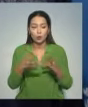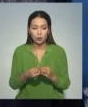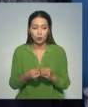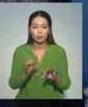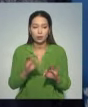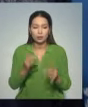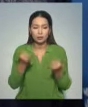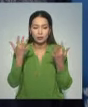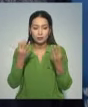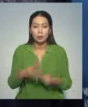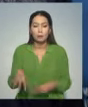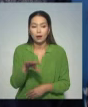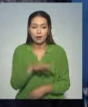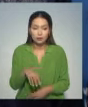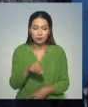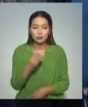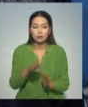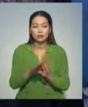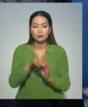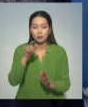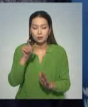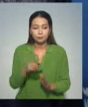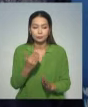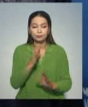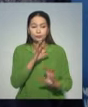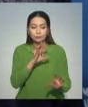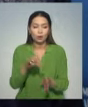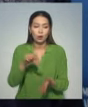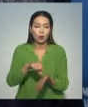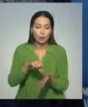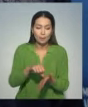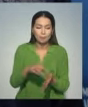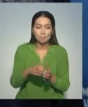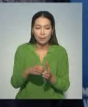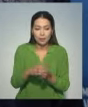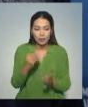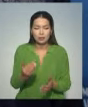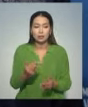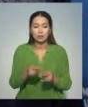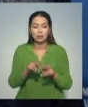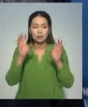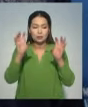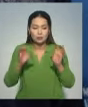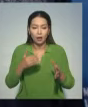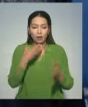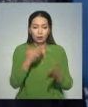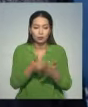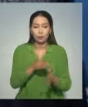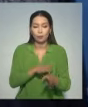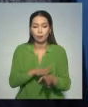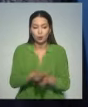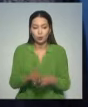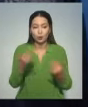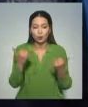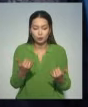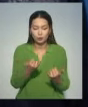Біздің кандидаттарымыздың барлығы сайлау алды кампаниясына қатысуға, сонымен қатар барлығы заңның талаптарын орындалғанын бүгін